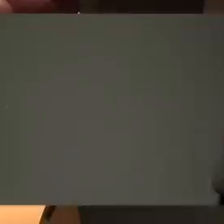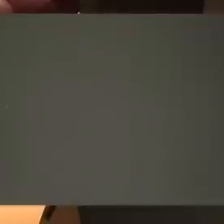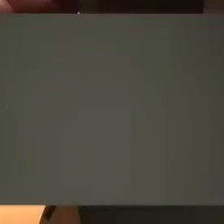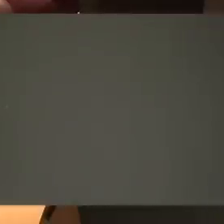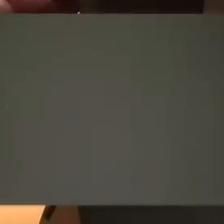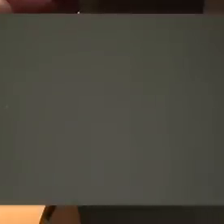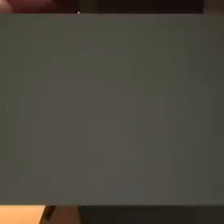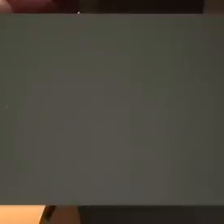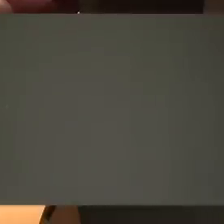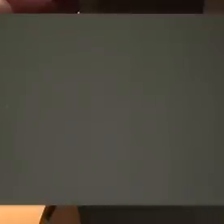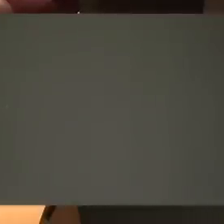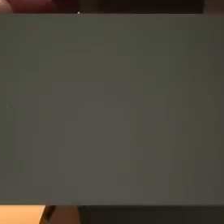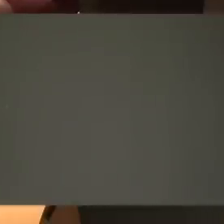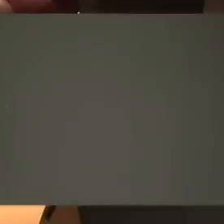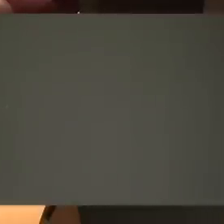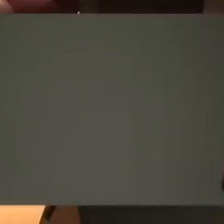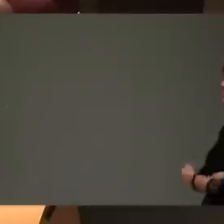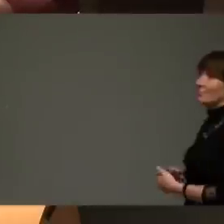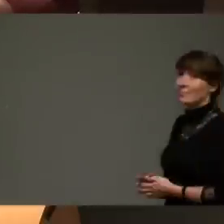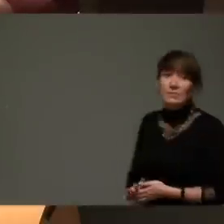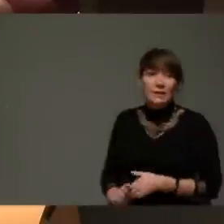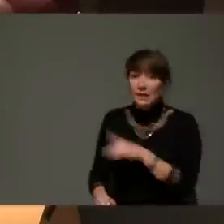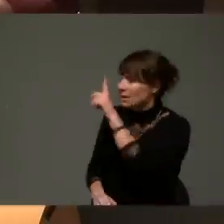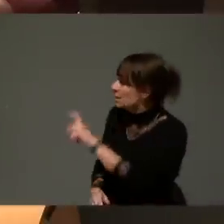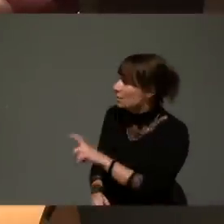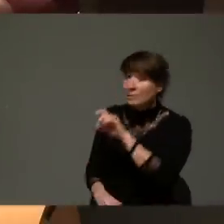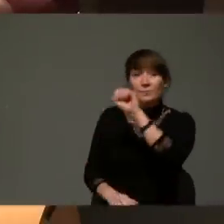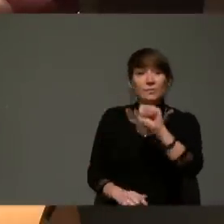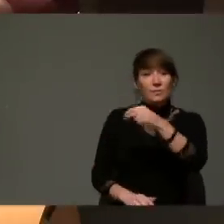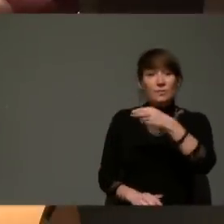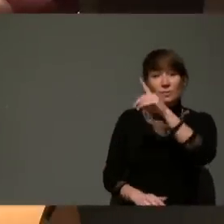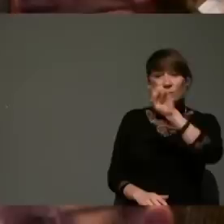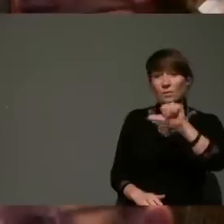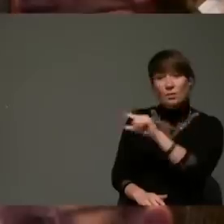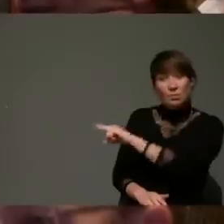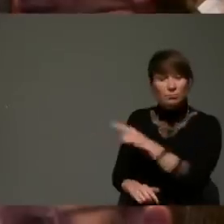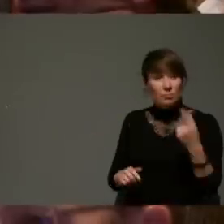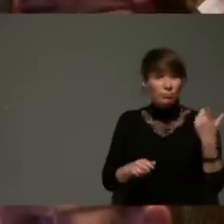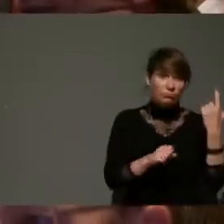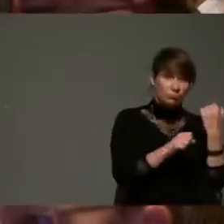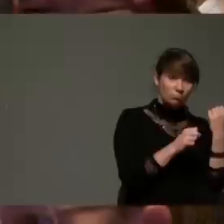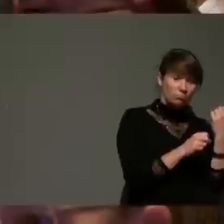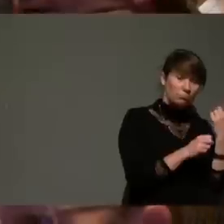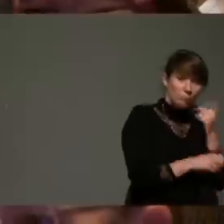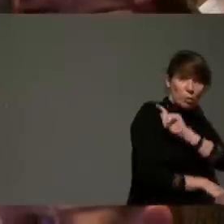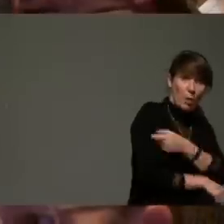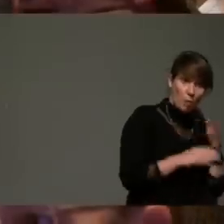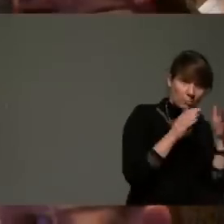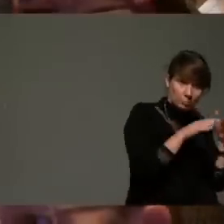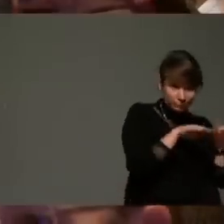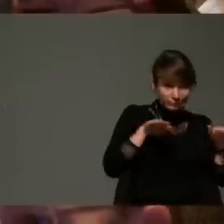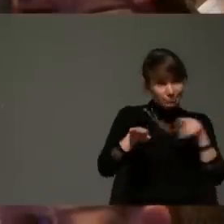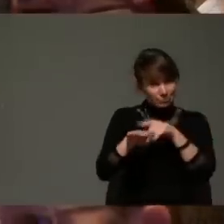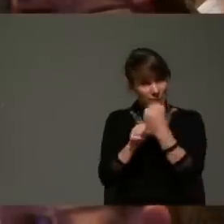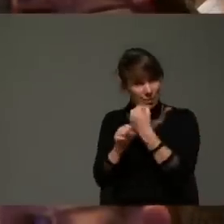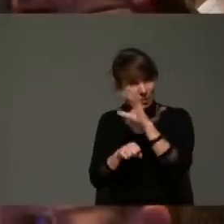Bonjour, j'avais une question pour Sandra. Je voulais savoir si elle avait une activité professionnelle à côté de la pratique de son sport